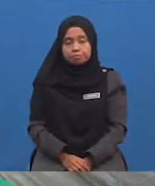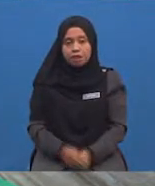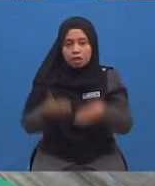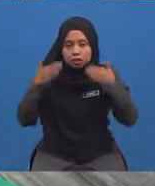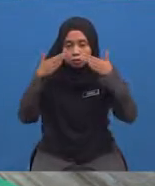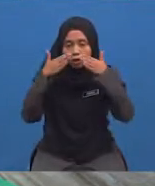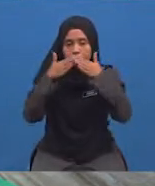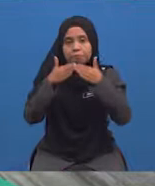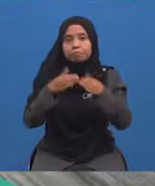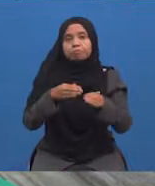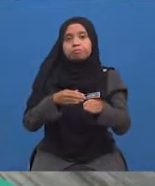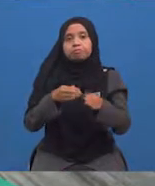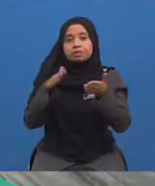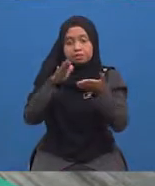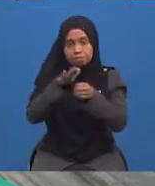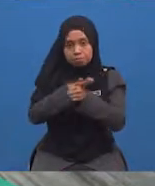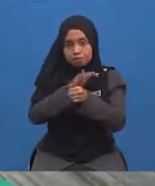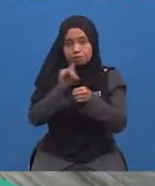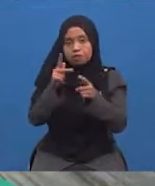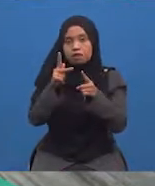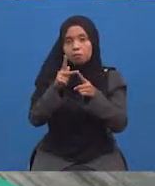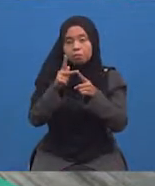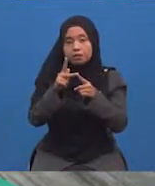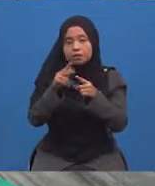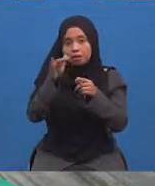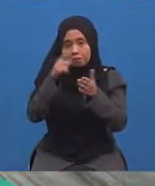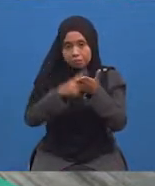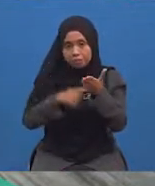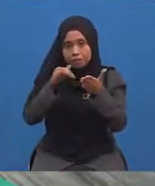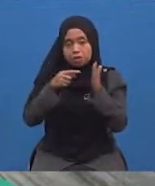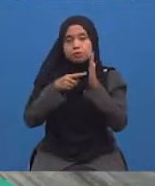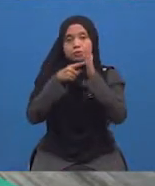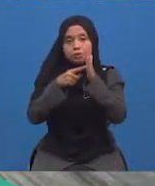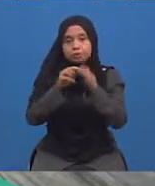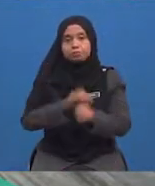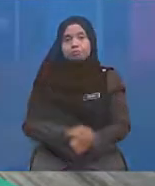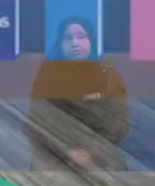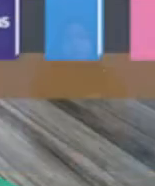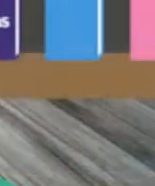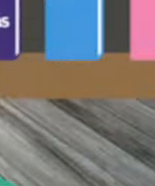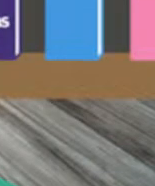Tumpukan pandangan anda sepenuhnya ke paparan video sebentar lagi.